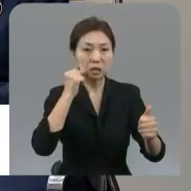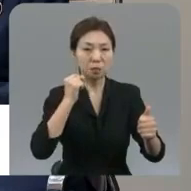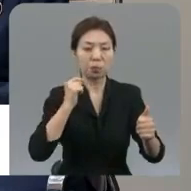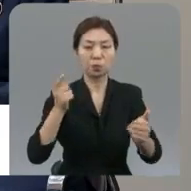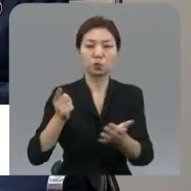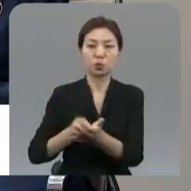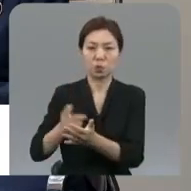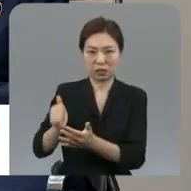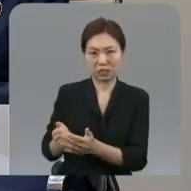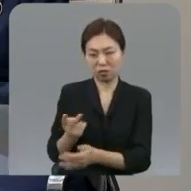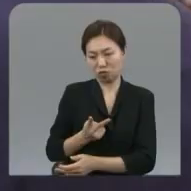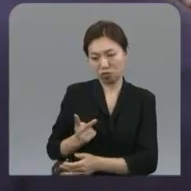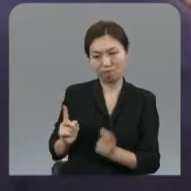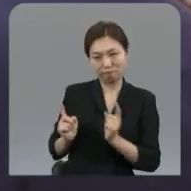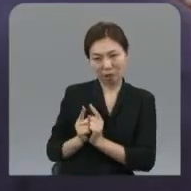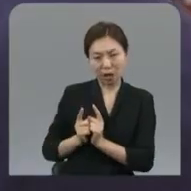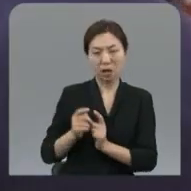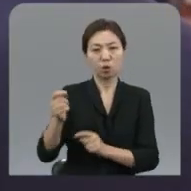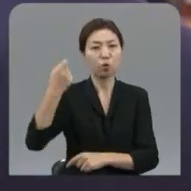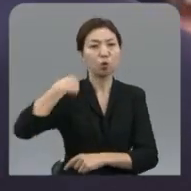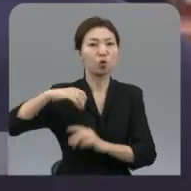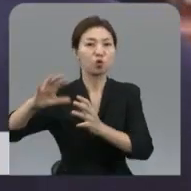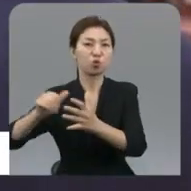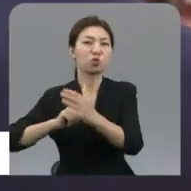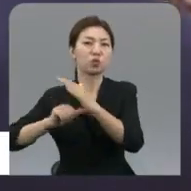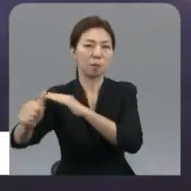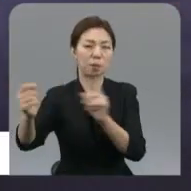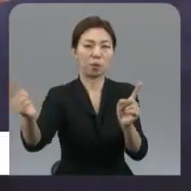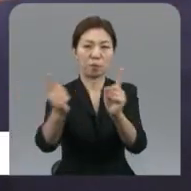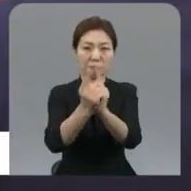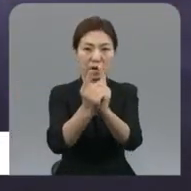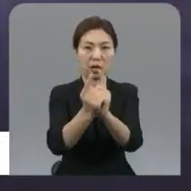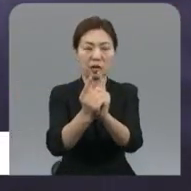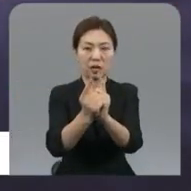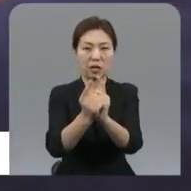向木说，我们拥有克服战争并实现经济增